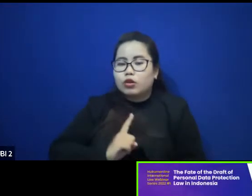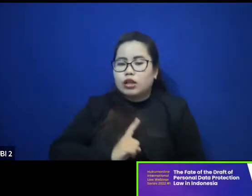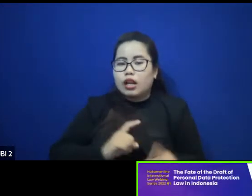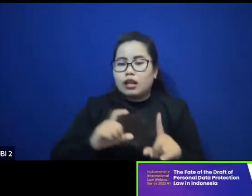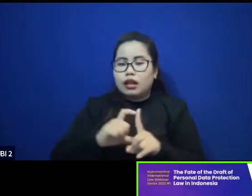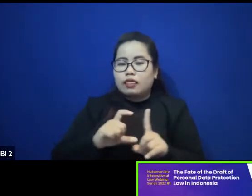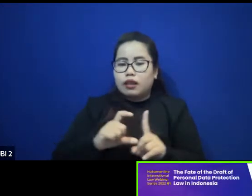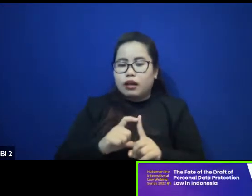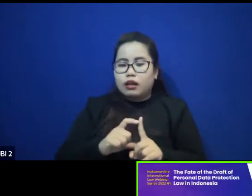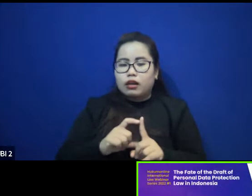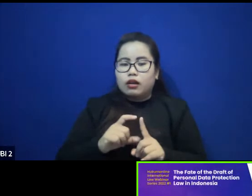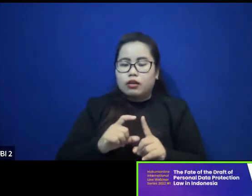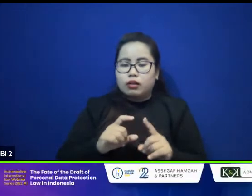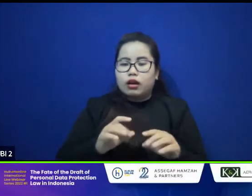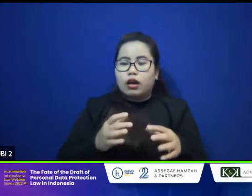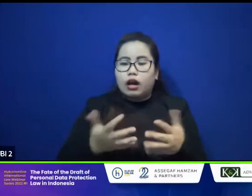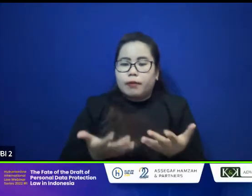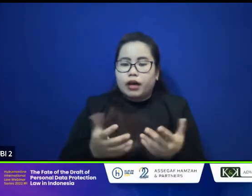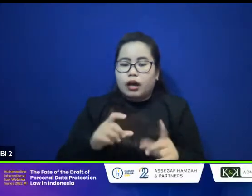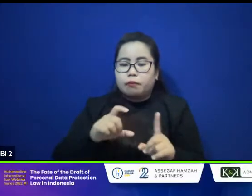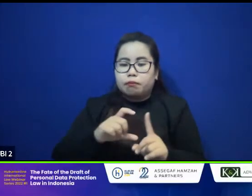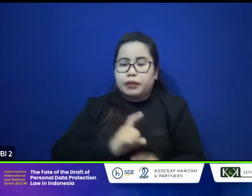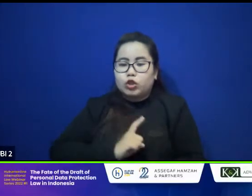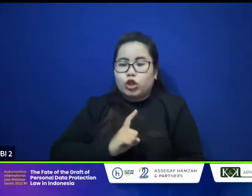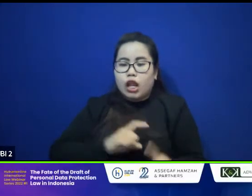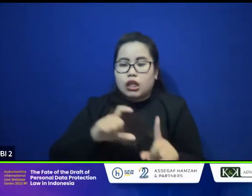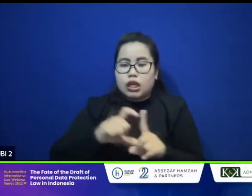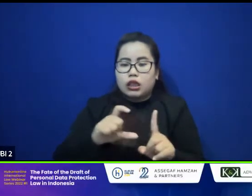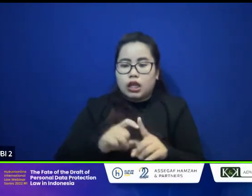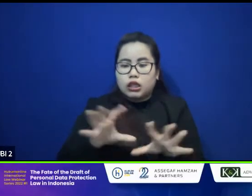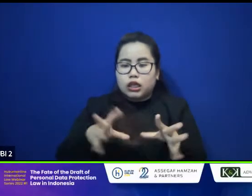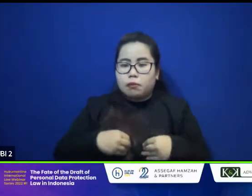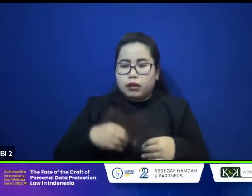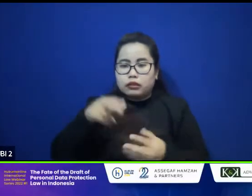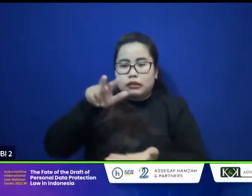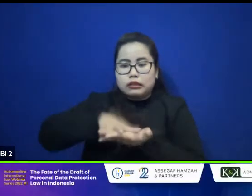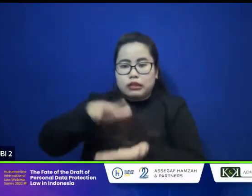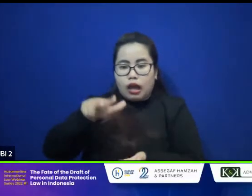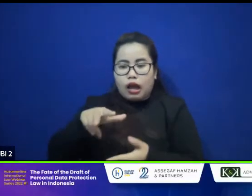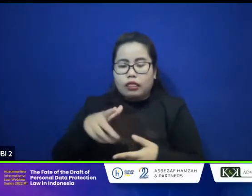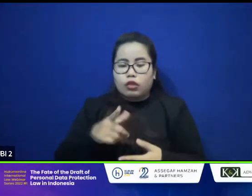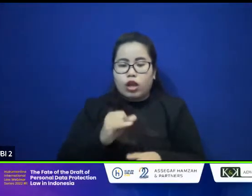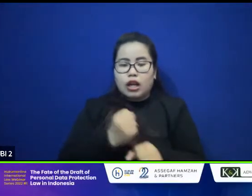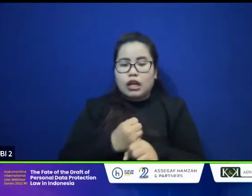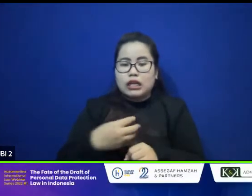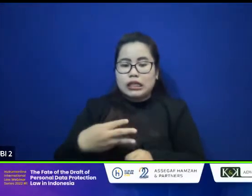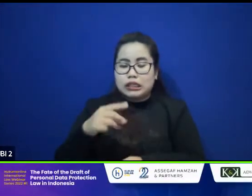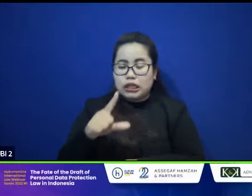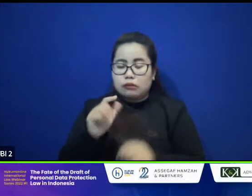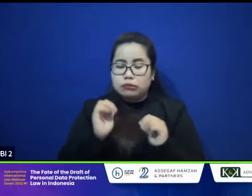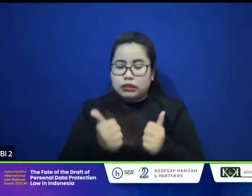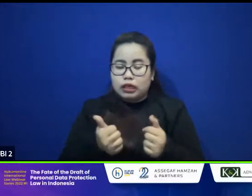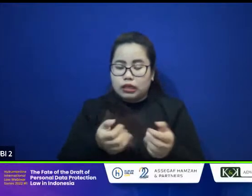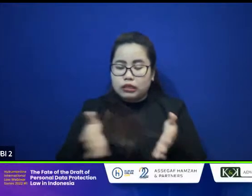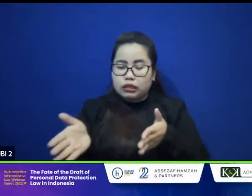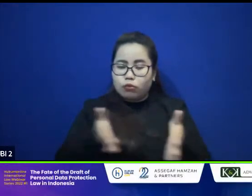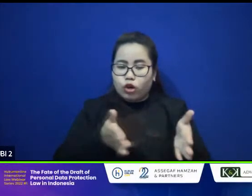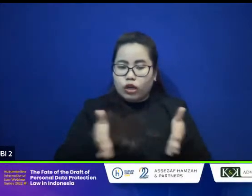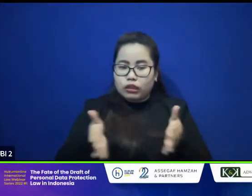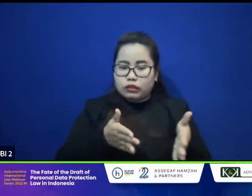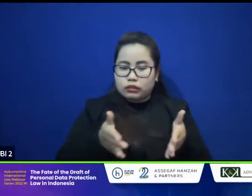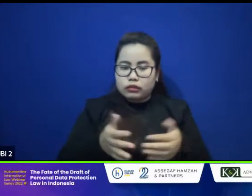agregat dulu ya Apakah personal data yang diperoleh dengan sah atau Linggau dapat dimonetize